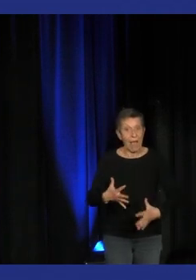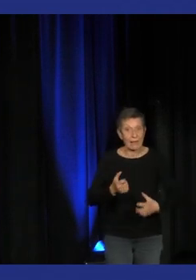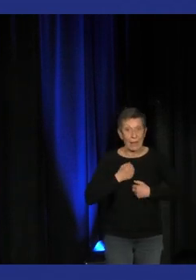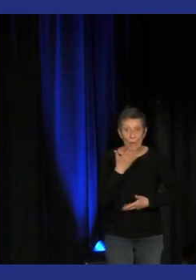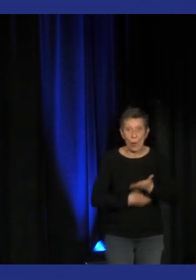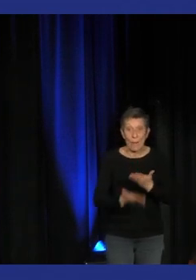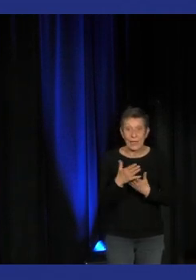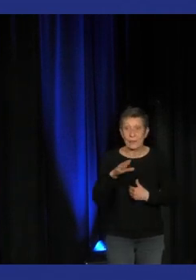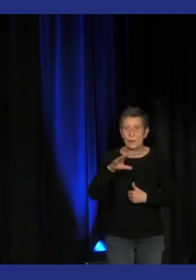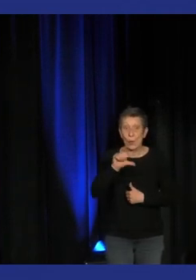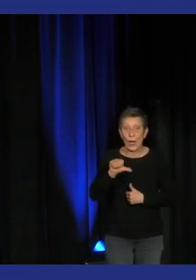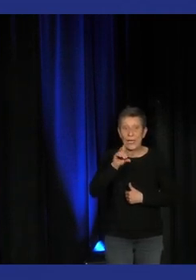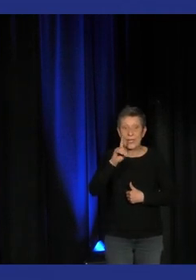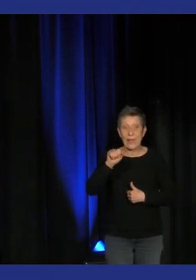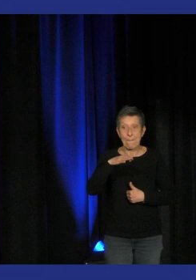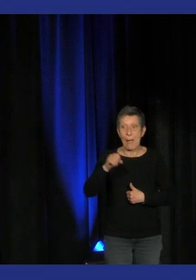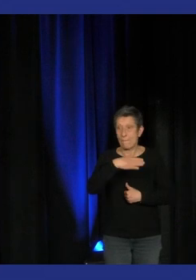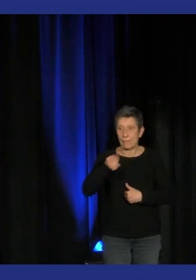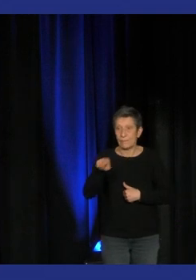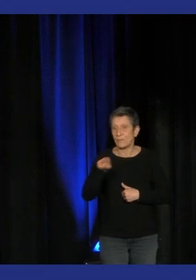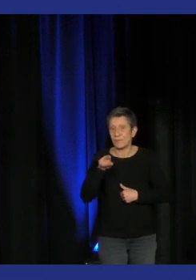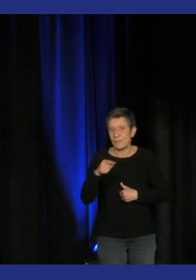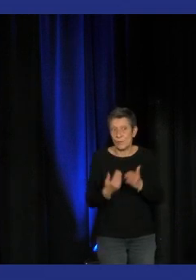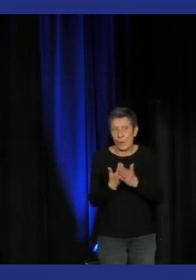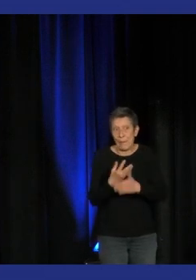qui malheureusement est souffrante depuis ce matin. Donc